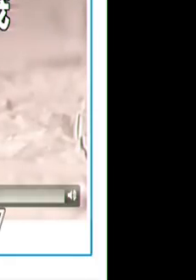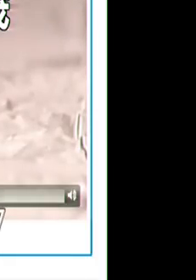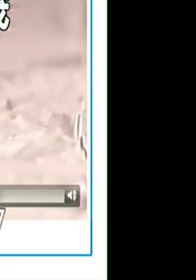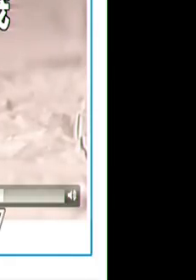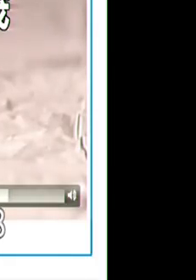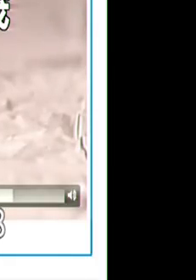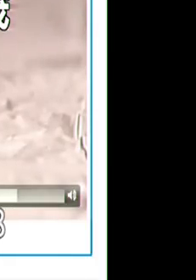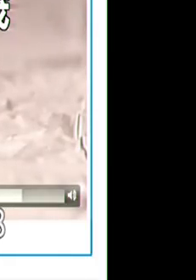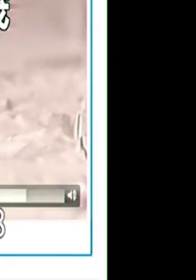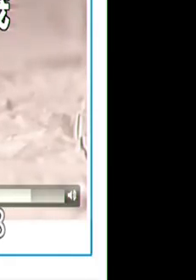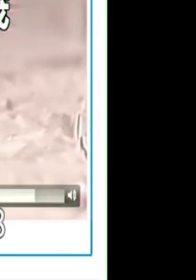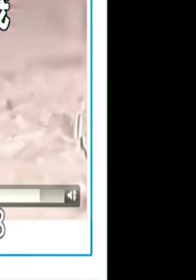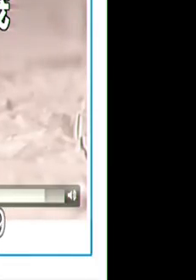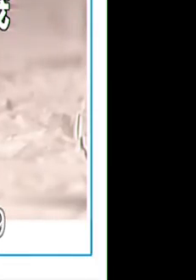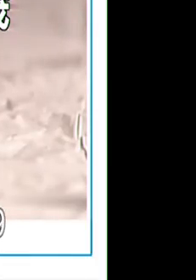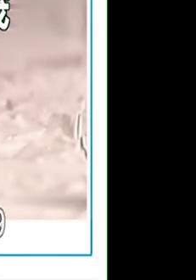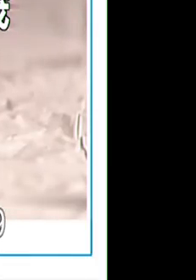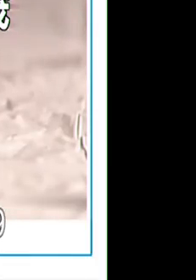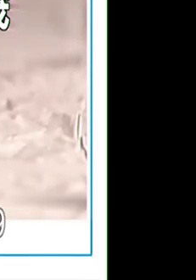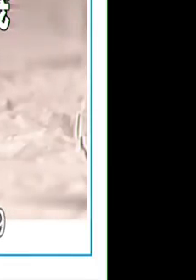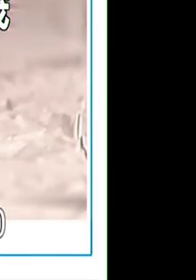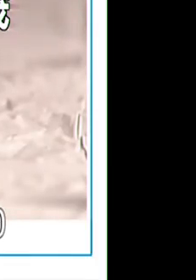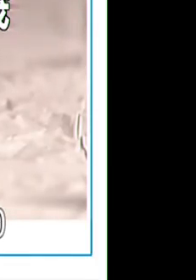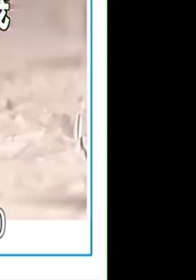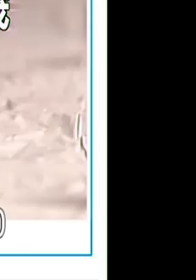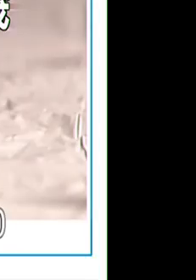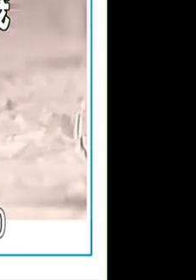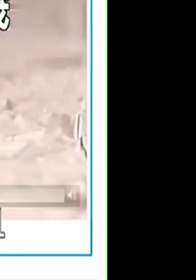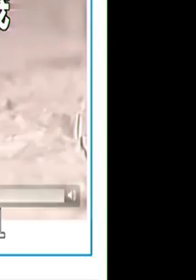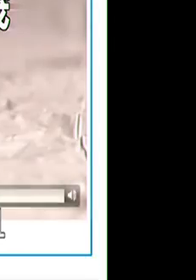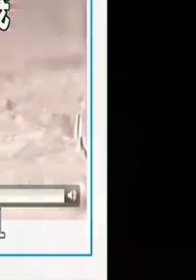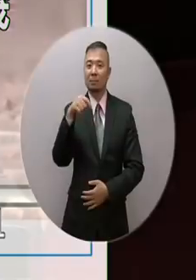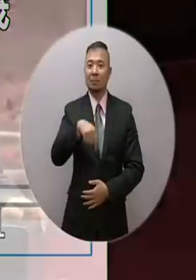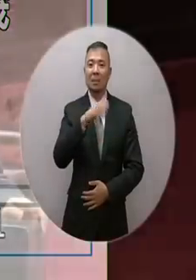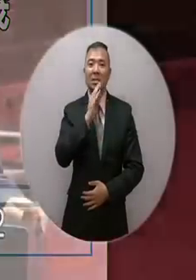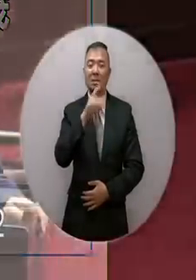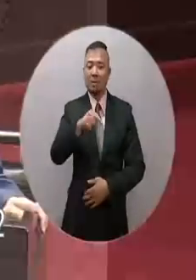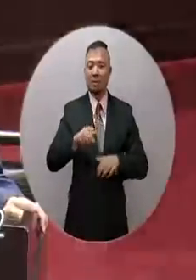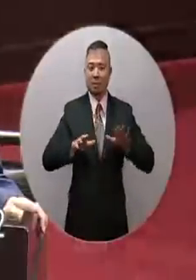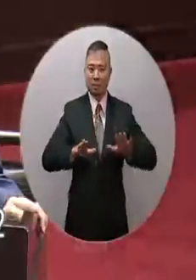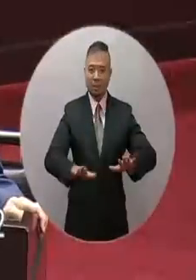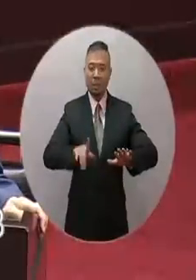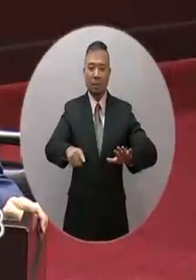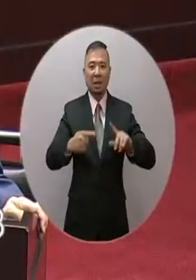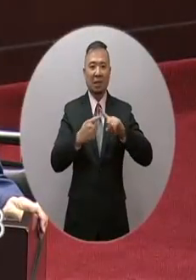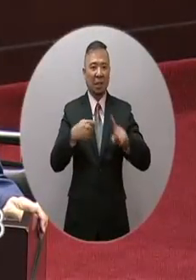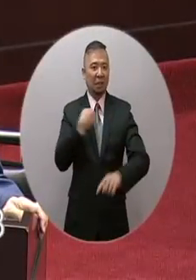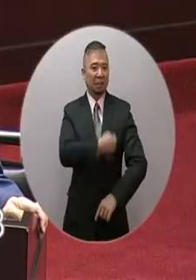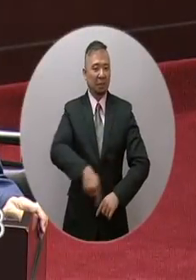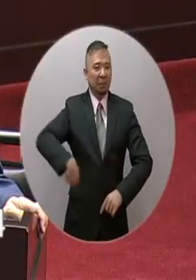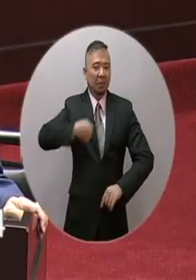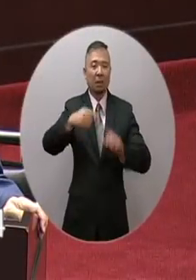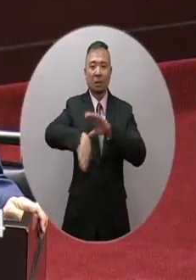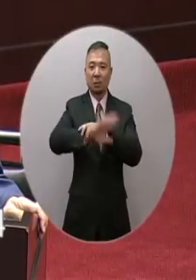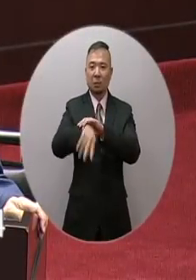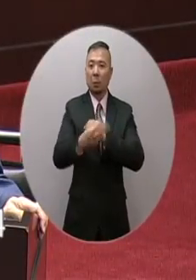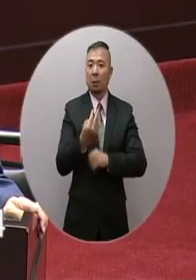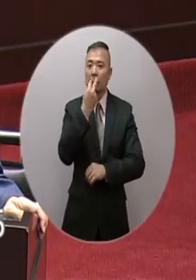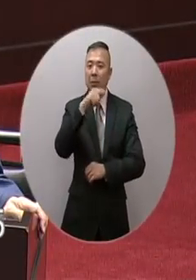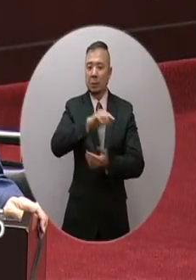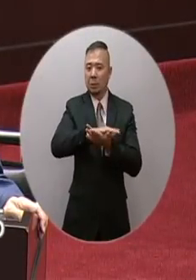好，院长，这个哈就是我们现在的人体空气清净机，我们台湾